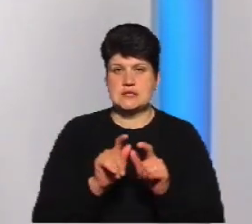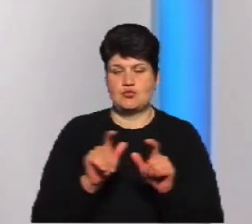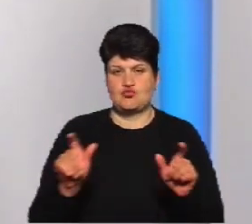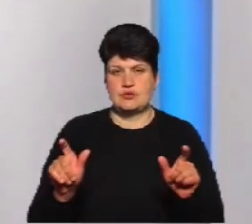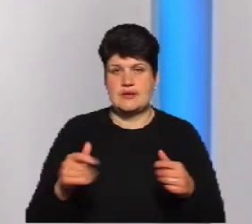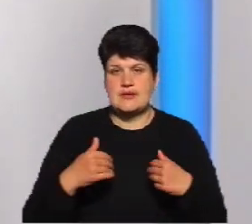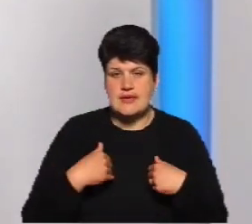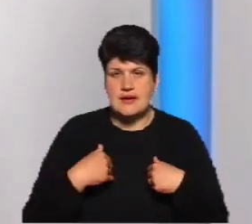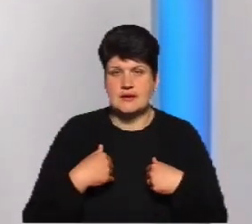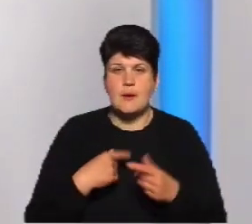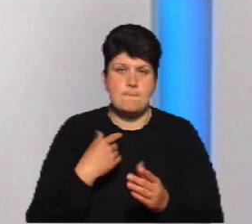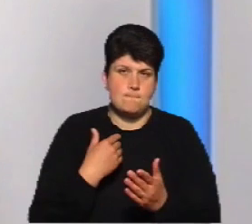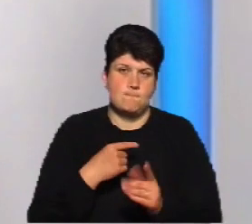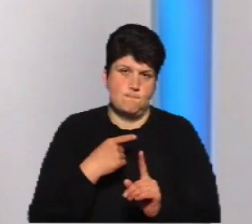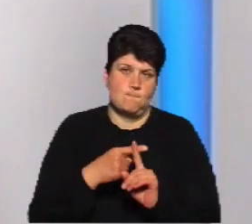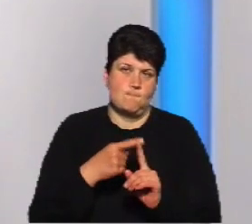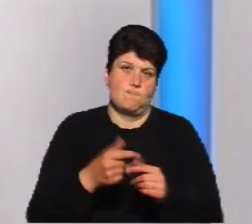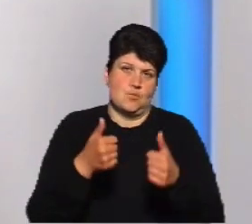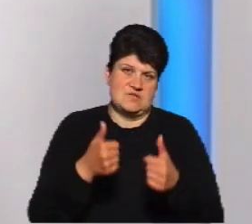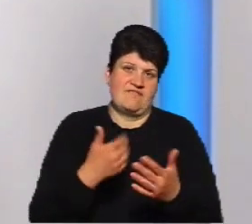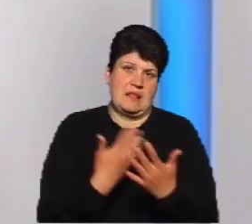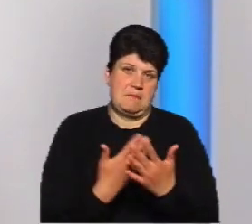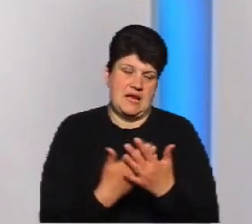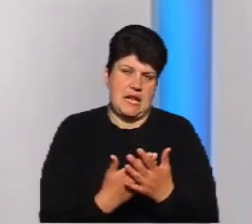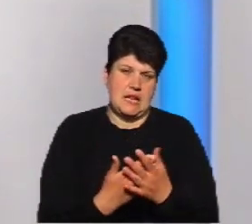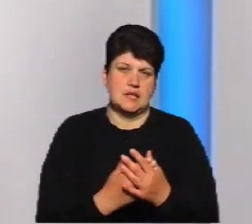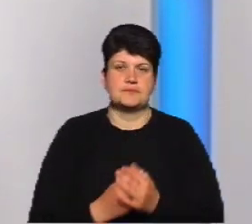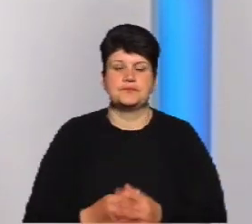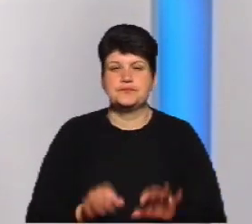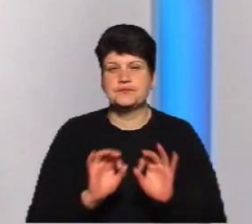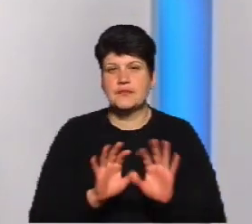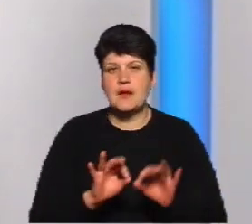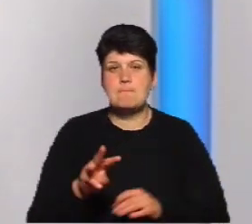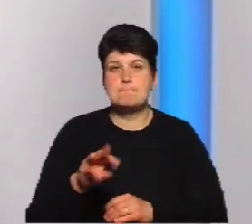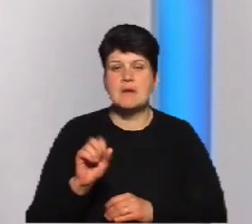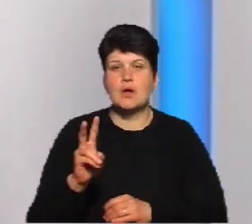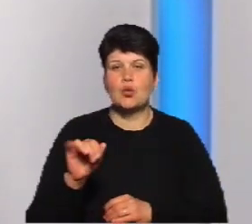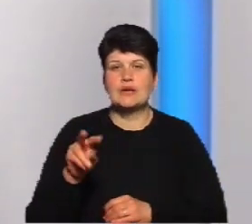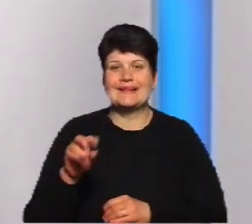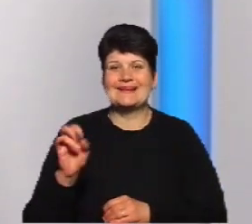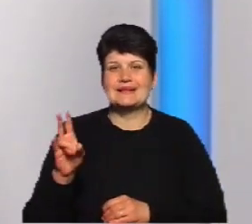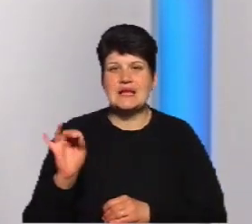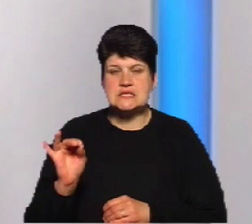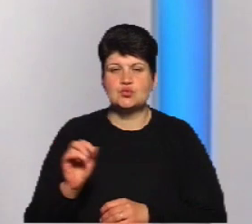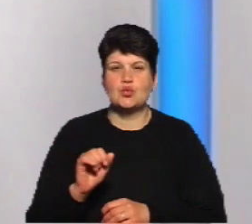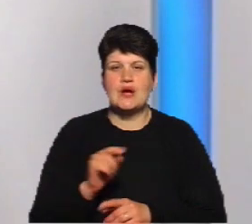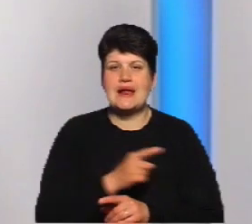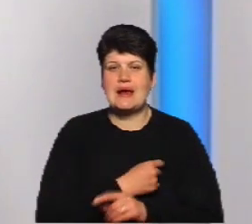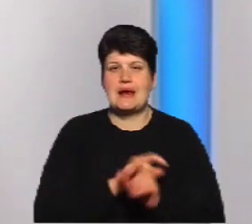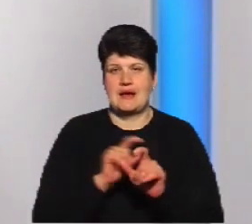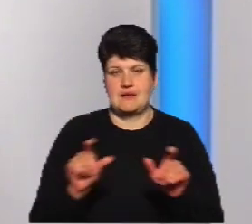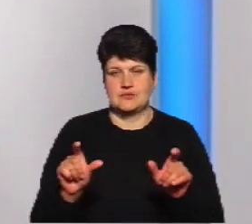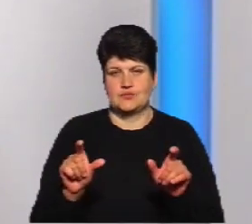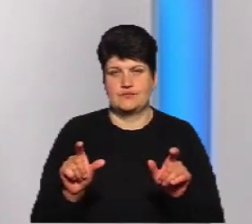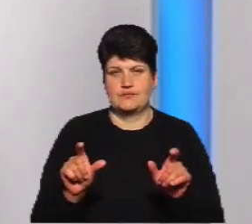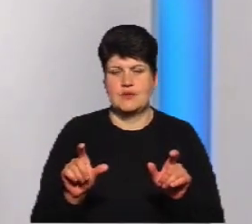позитивний приклад приведу вам Миколинецьку фізіотерапевтичну лікарню. Власне, були